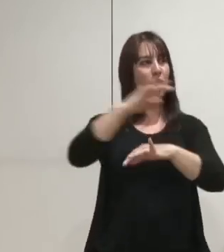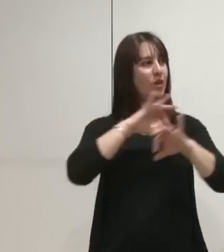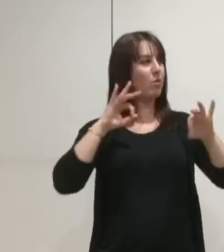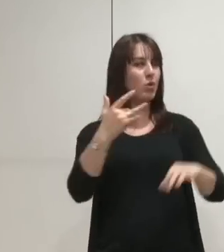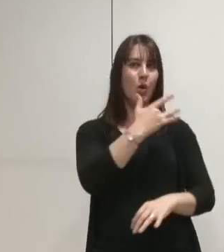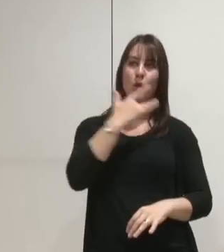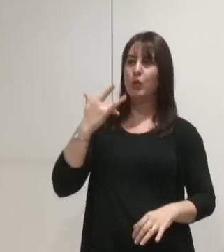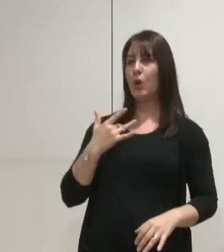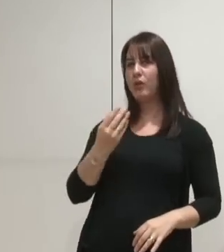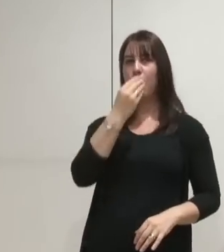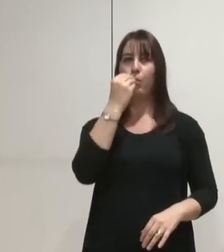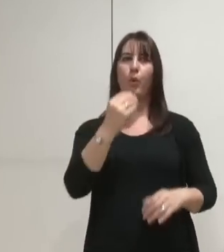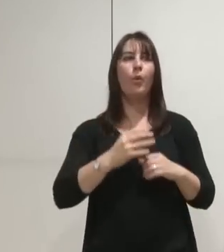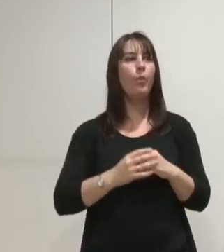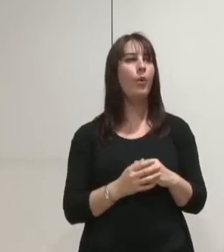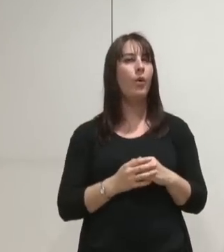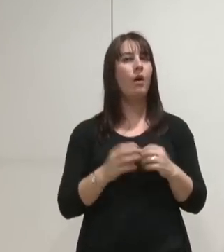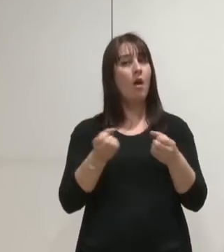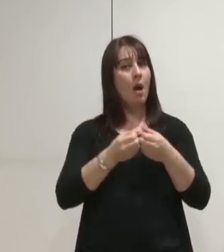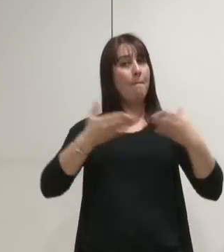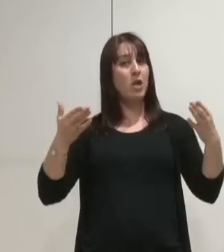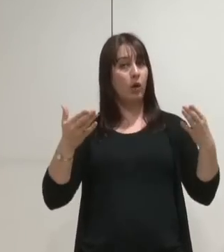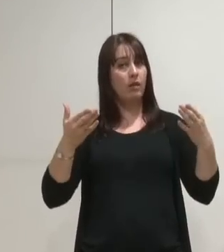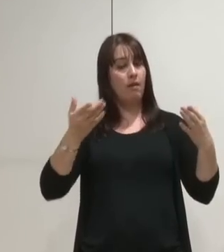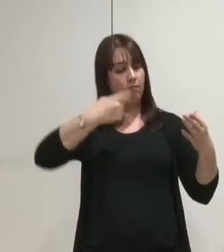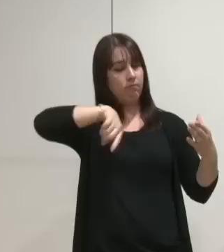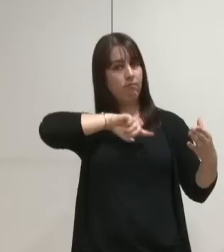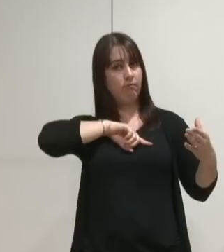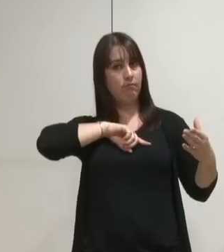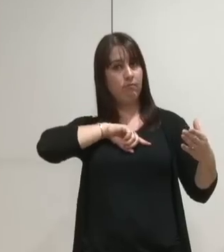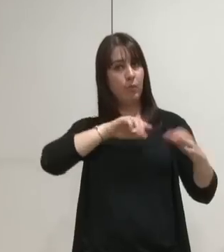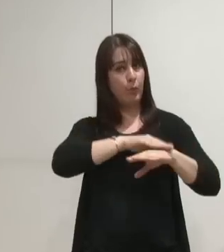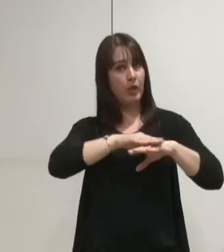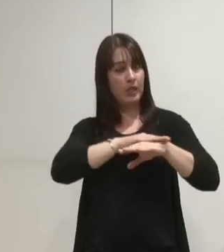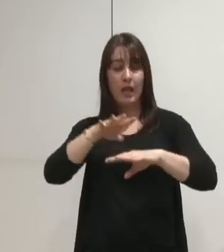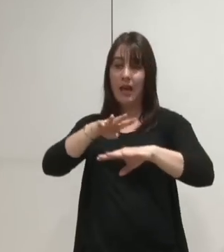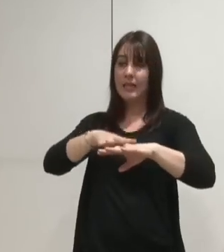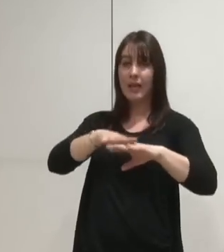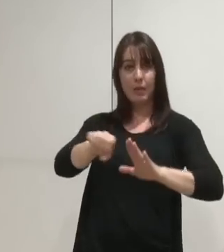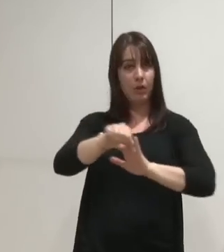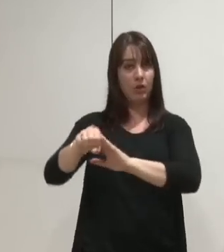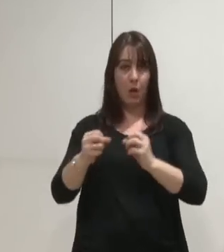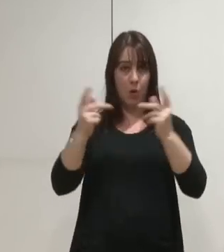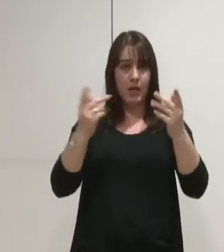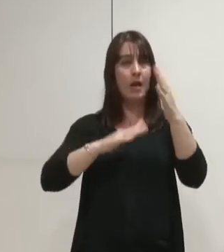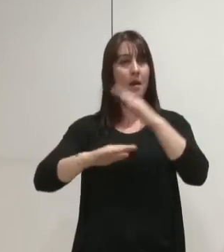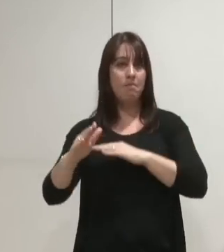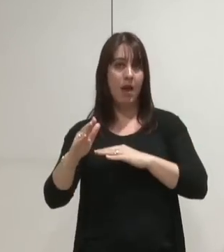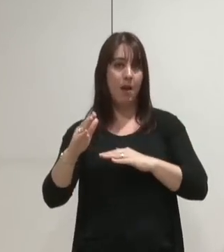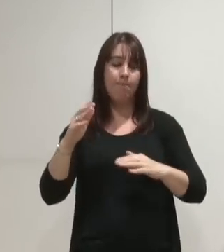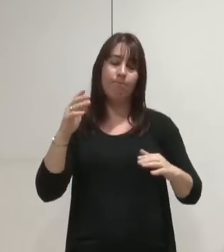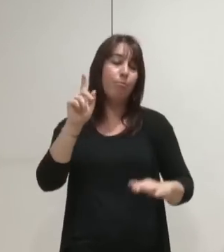santé notre majorité adhère donc à l'analyse qui a été faite sur la précarité des quartiers mais elle ne partage pas bien